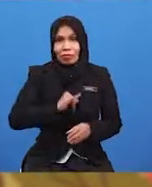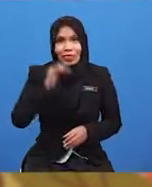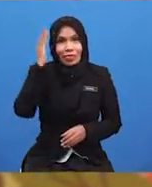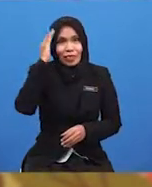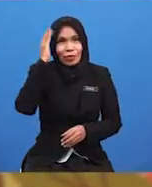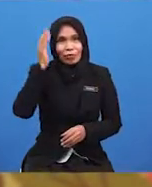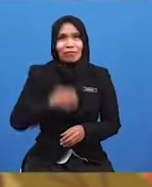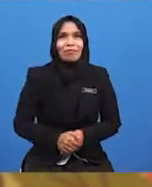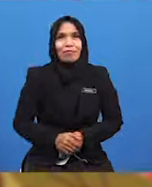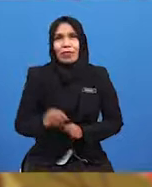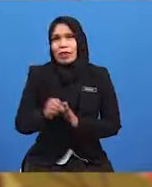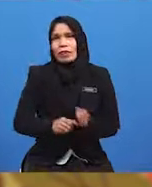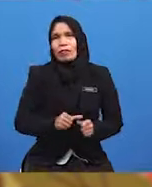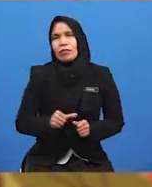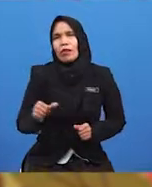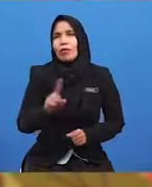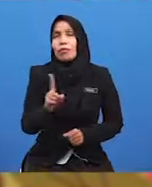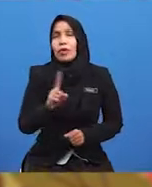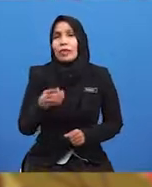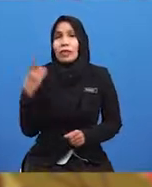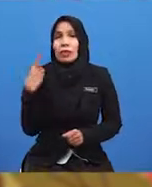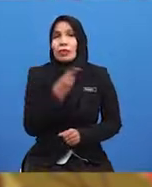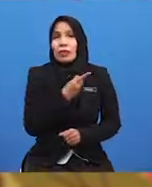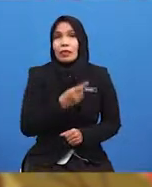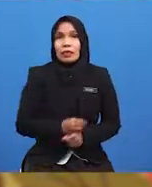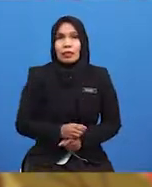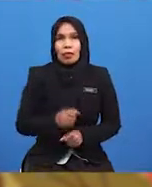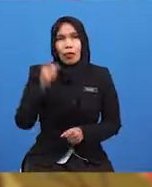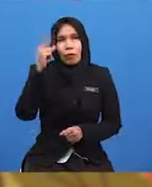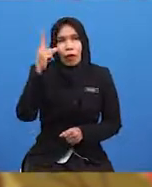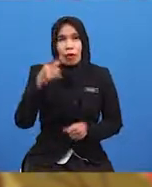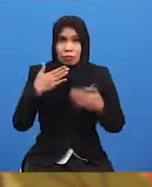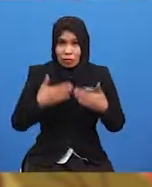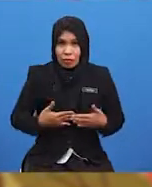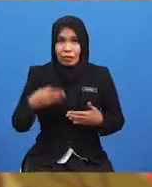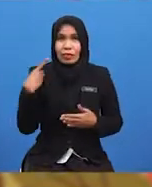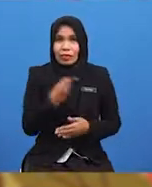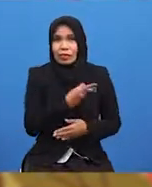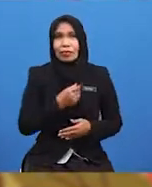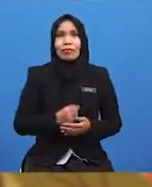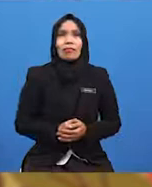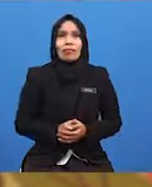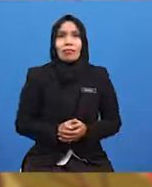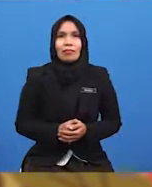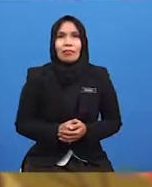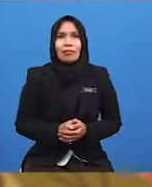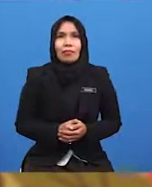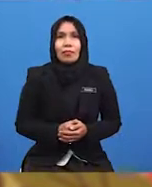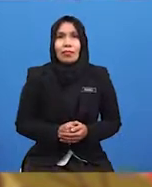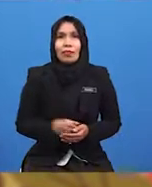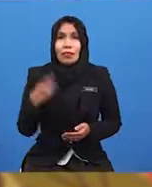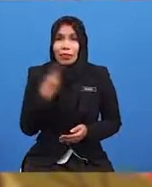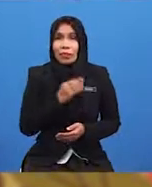itu memahami diri kita sejauh itu kita boleh melihat keunikan